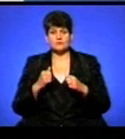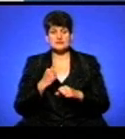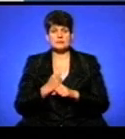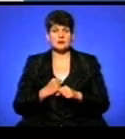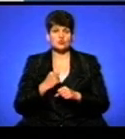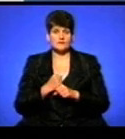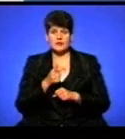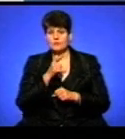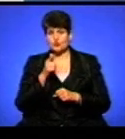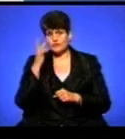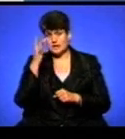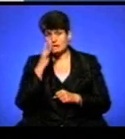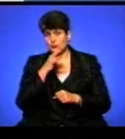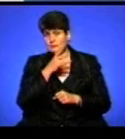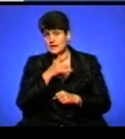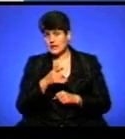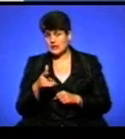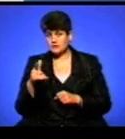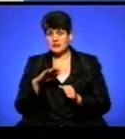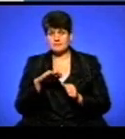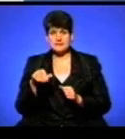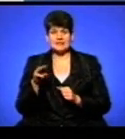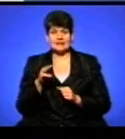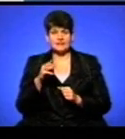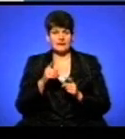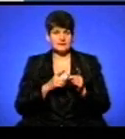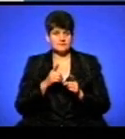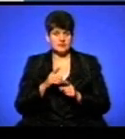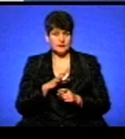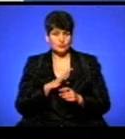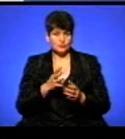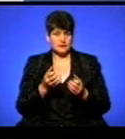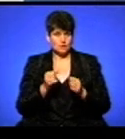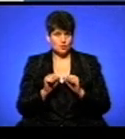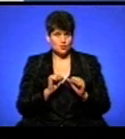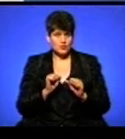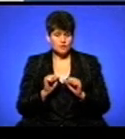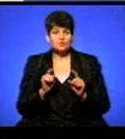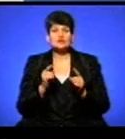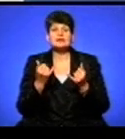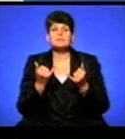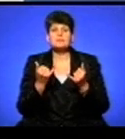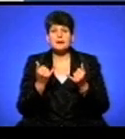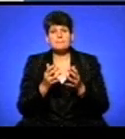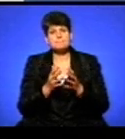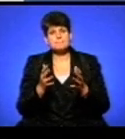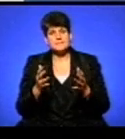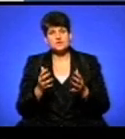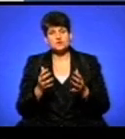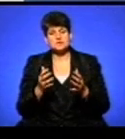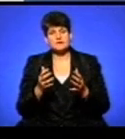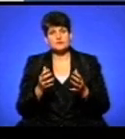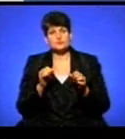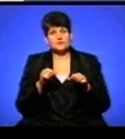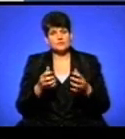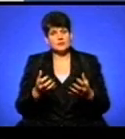і упродовж літнього періоду, і навіть після травневих змін, які прийняв уряд. Що тепер? Чи більше повноважень отримала